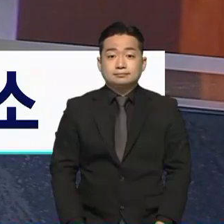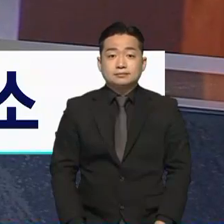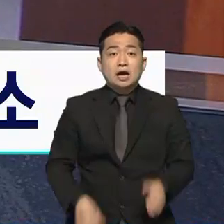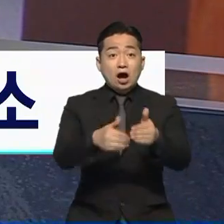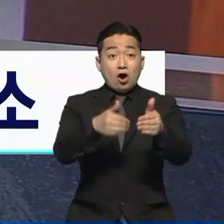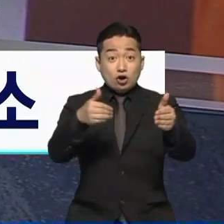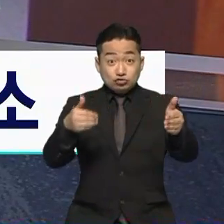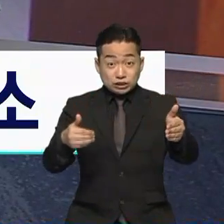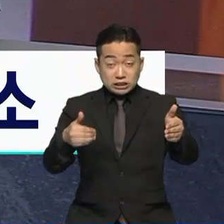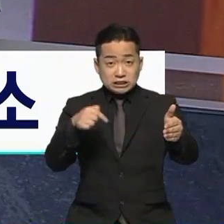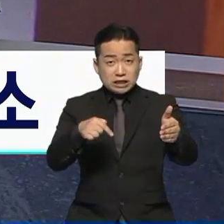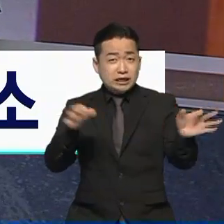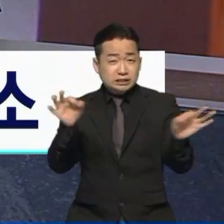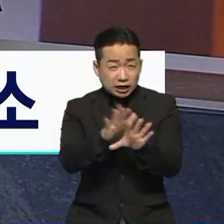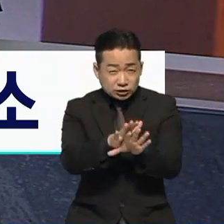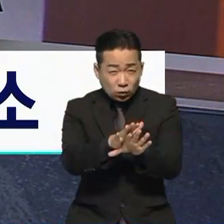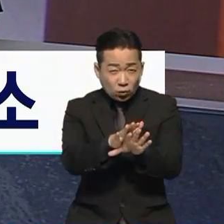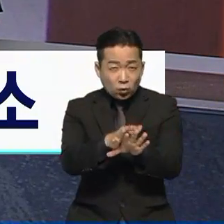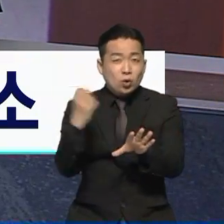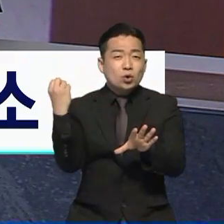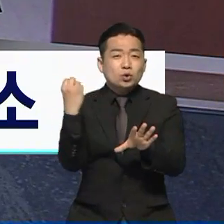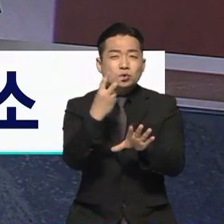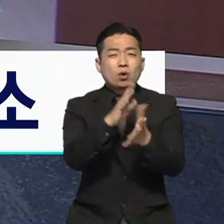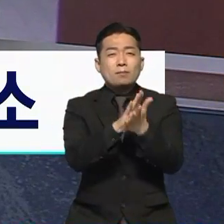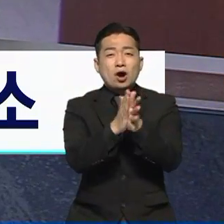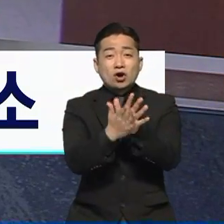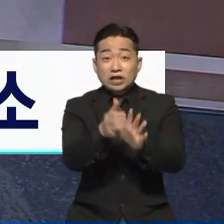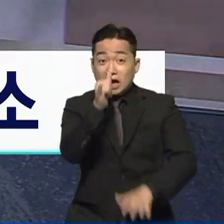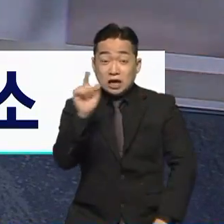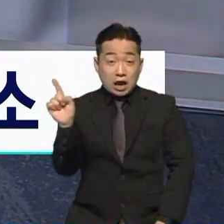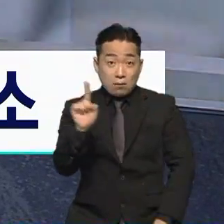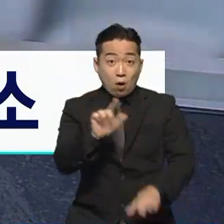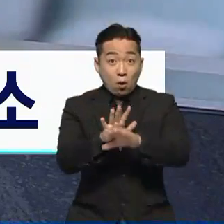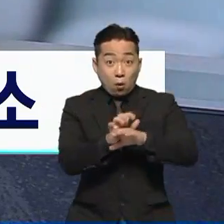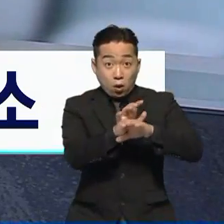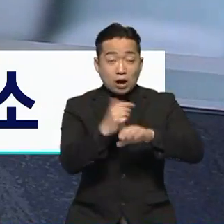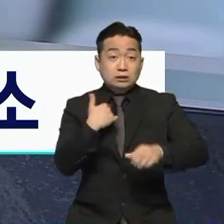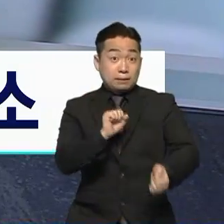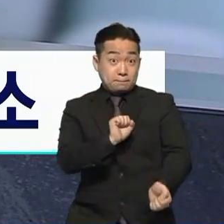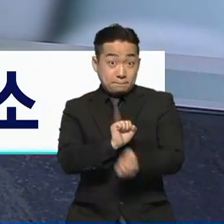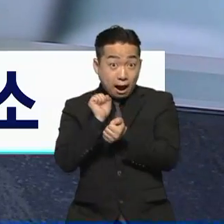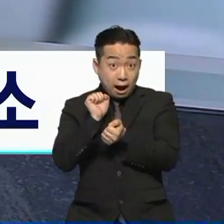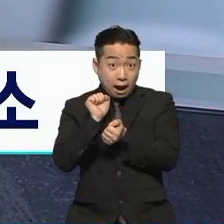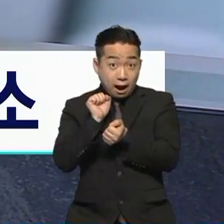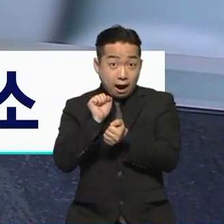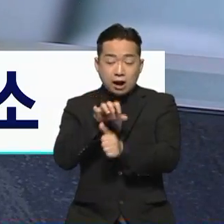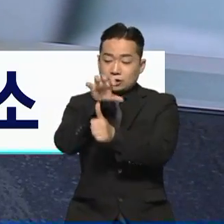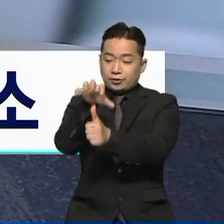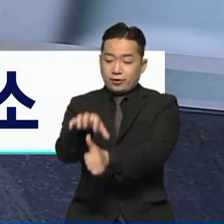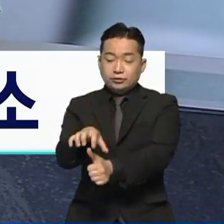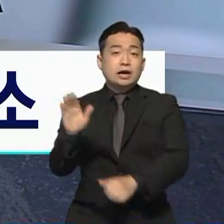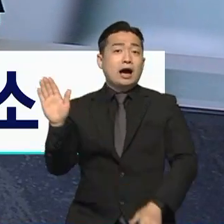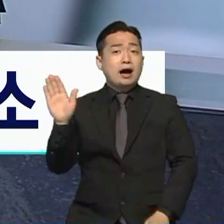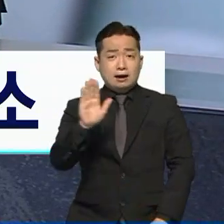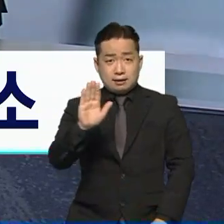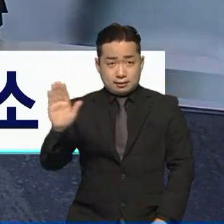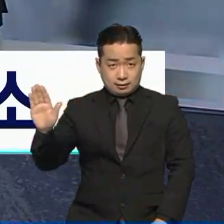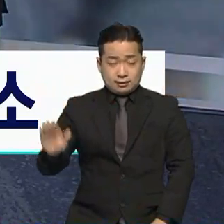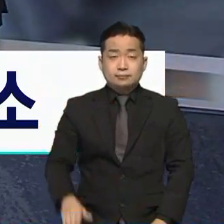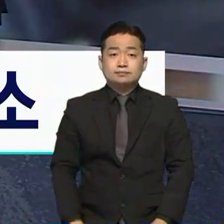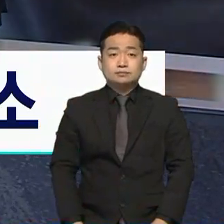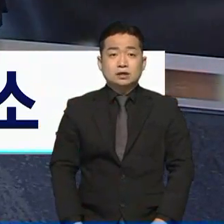자, 거리두기가 사라지는 것과 함께 또 하나 큰 변화는 바로 코로나에 걸려도 격리하지 않는다는